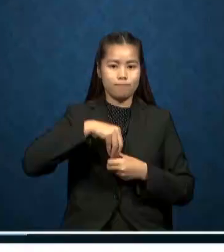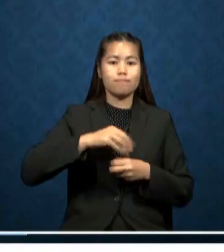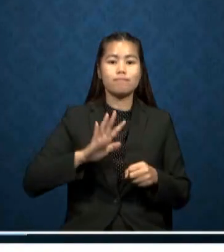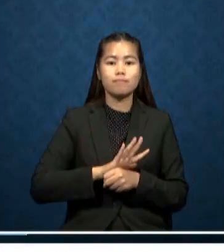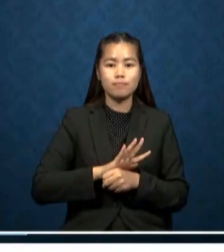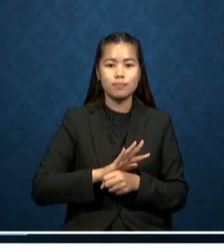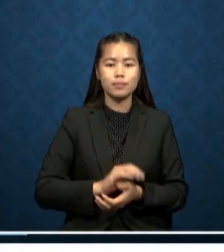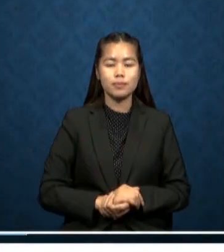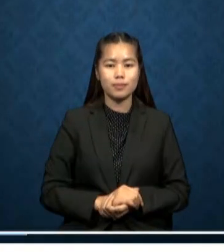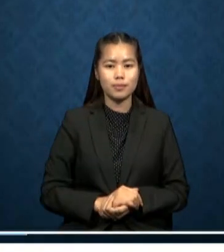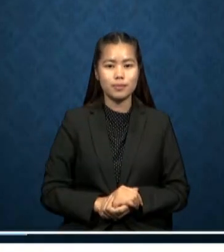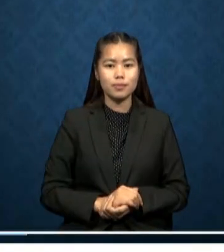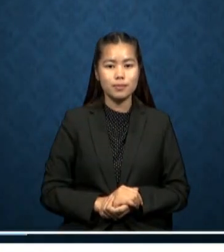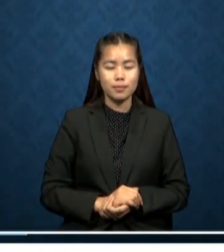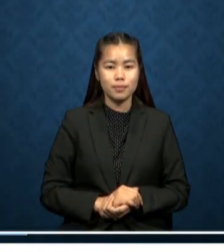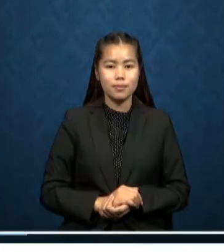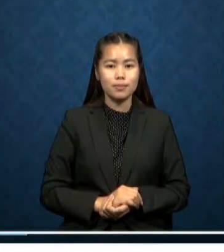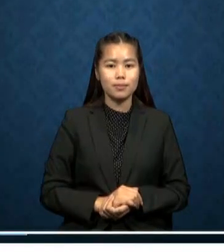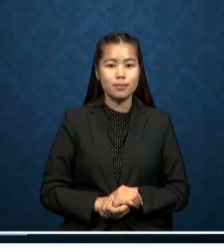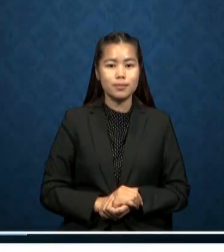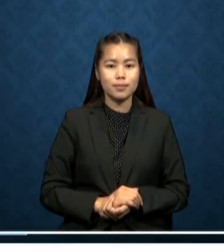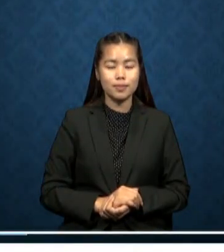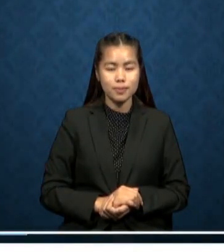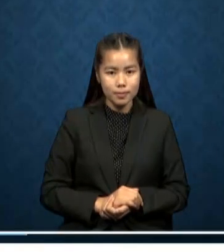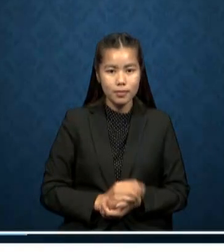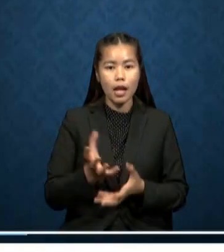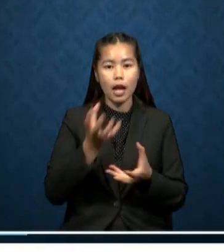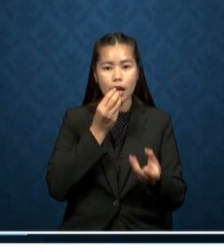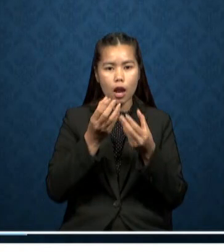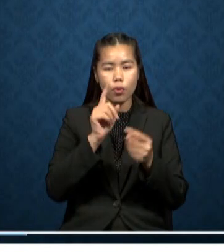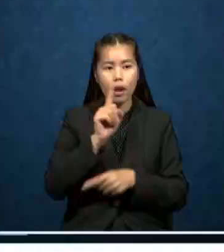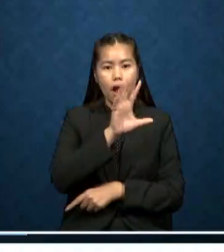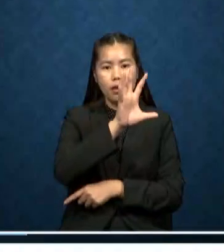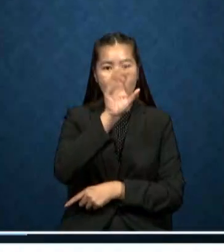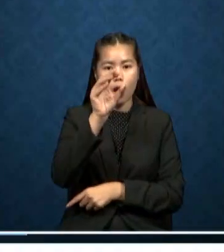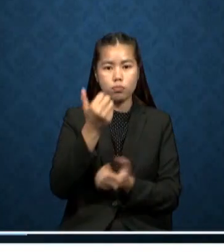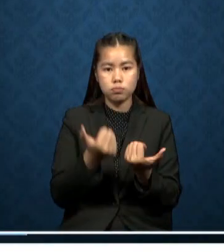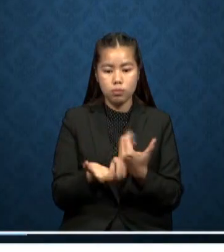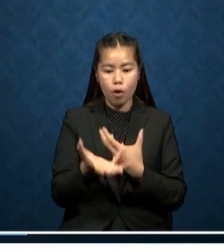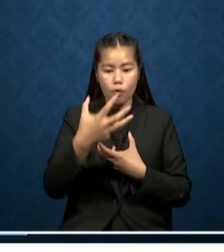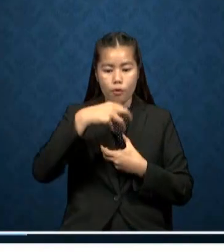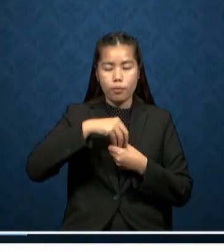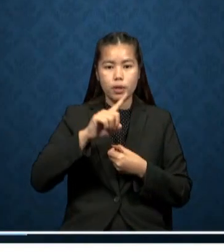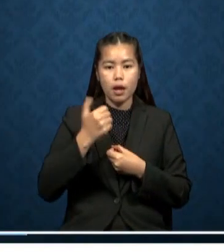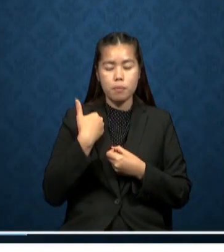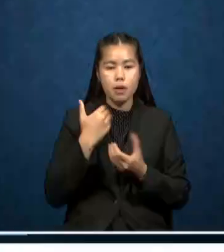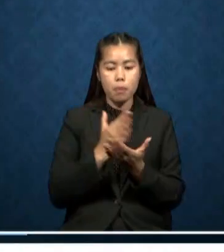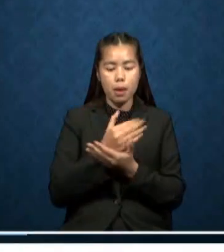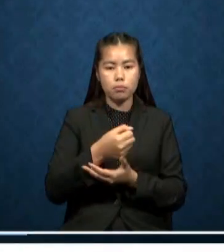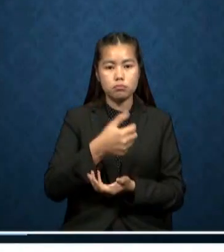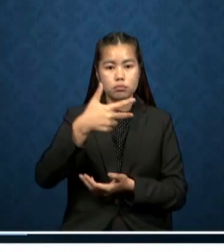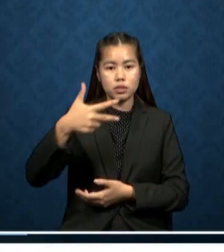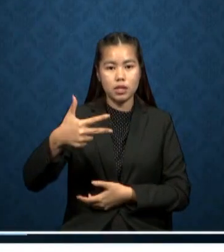ชาติ Star STEMเป็นการเรียนรู้จากสถานการณ์จริงมีองค์ประกอบ 3ส่วน